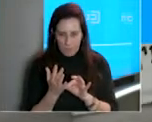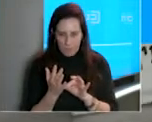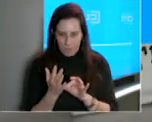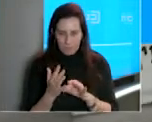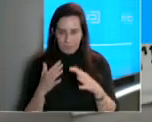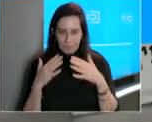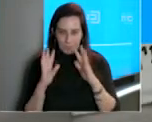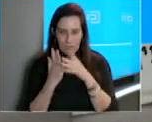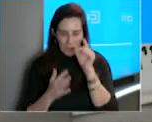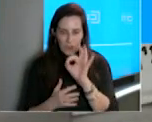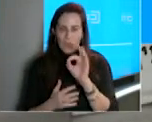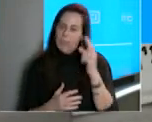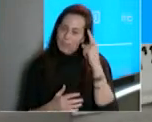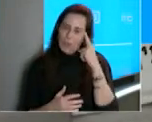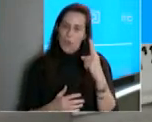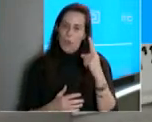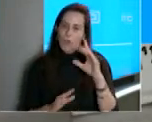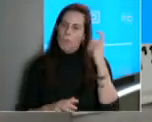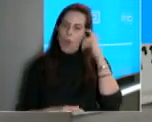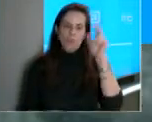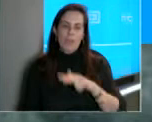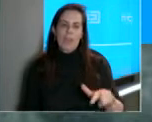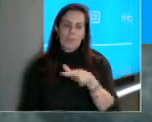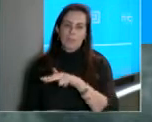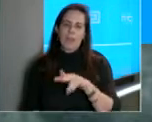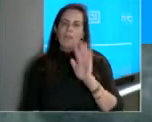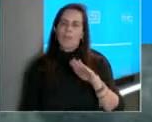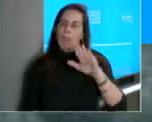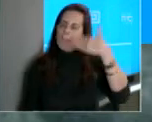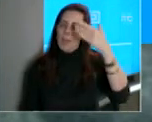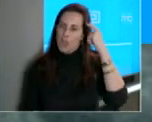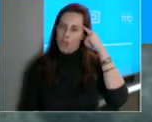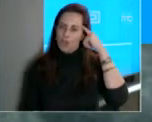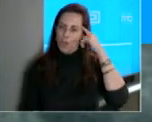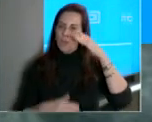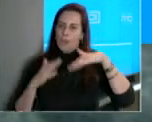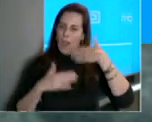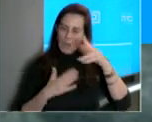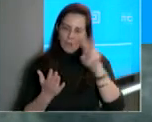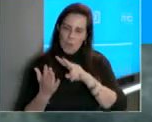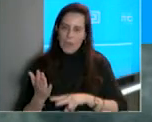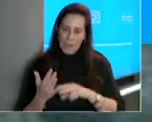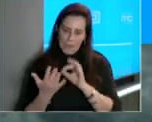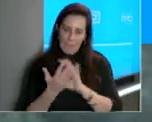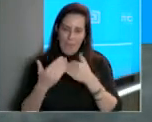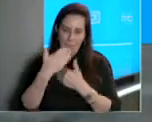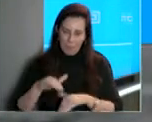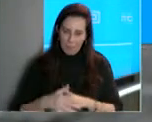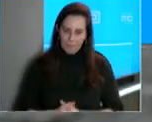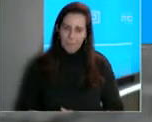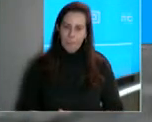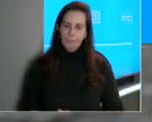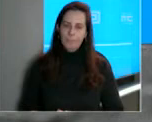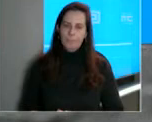של קרליבך, ידעו מה חושב הציבור, וגם מה יחשוב הציבור מחר, אחרי שהוא יקרא את המאמר של, את המאמרים